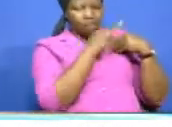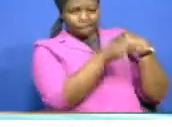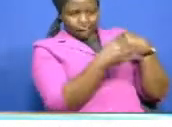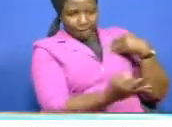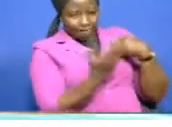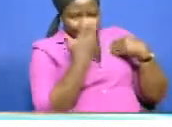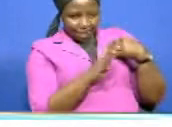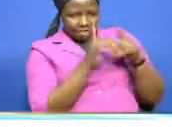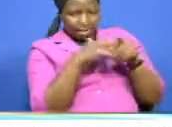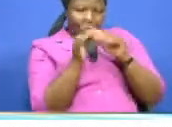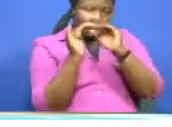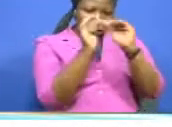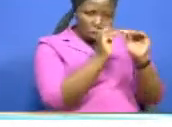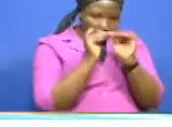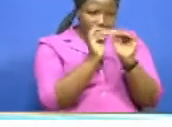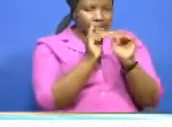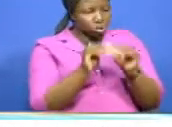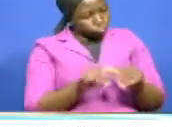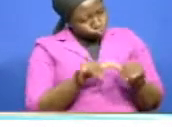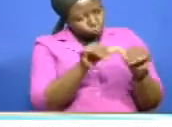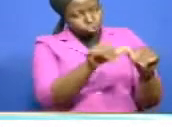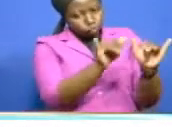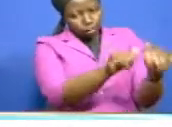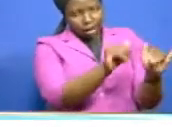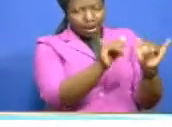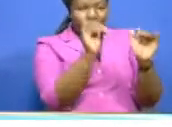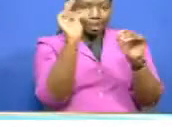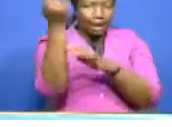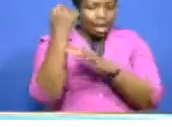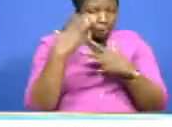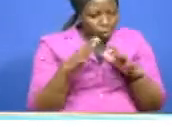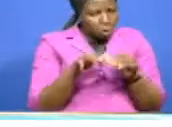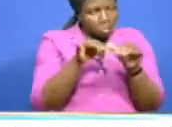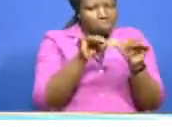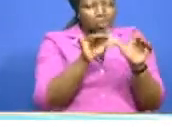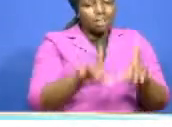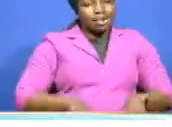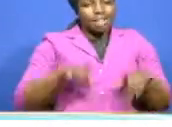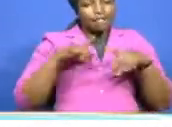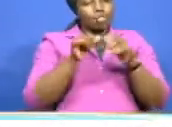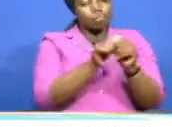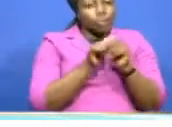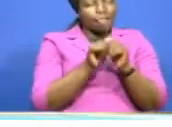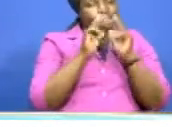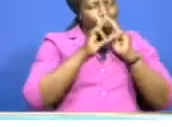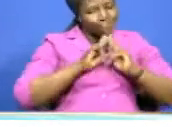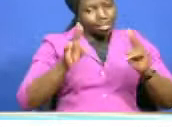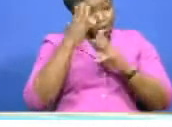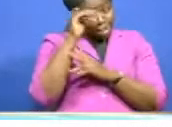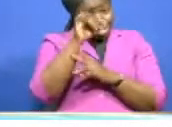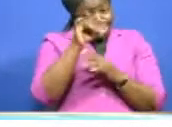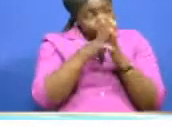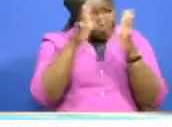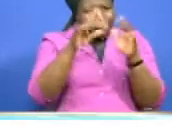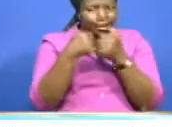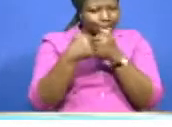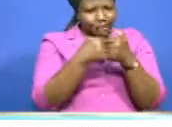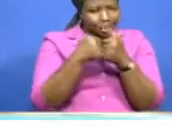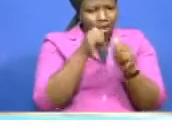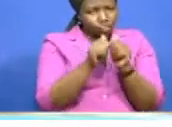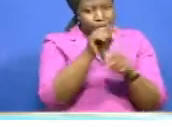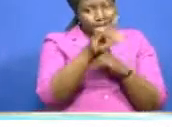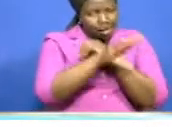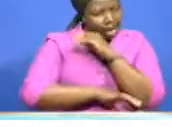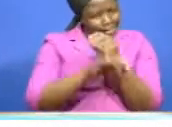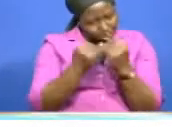demokrasia itakuwa imedumu na Wakenya watazidi kuishi pamoja kwa amani. Manake hiyo ndio imekuwa changamoto kuu ambayo taifa hili linakabiliana